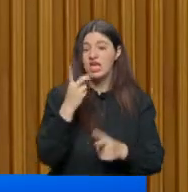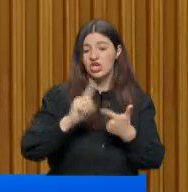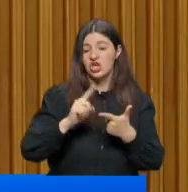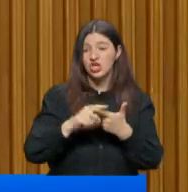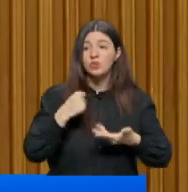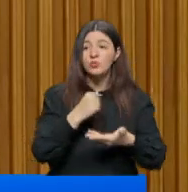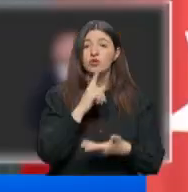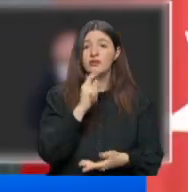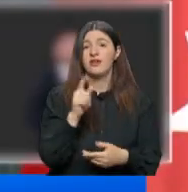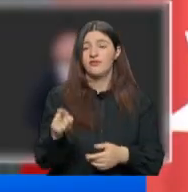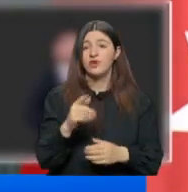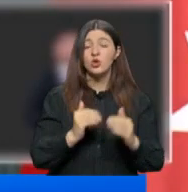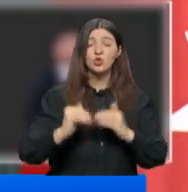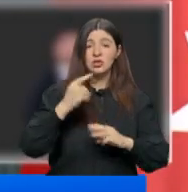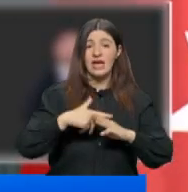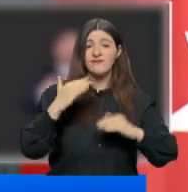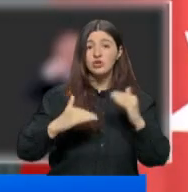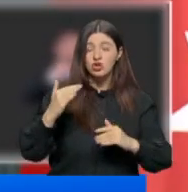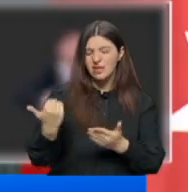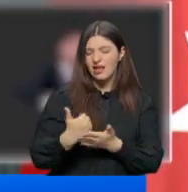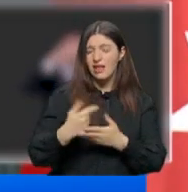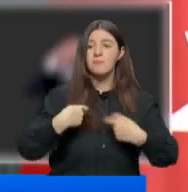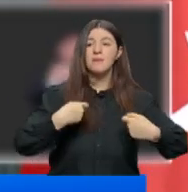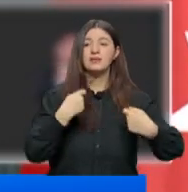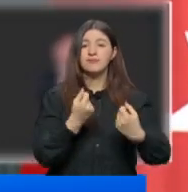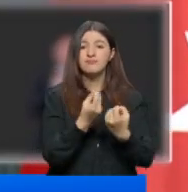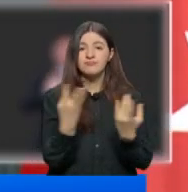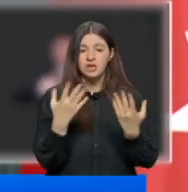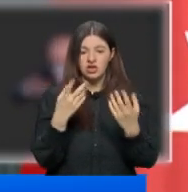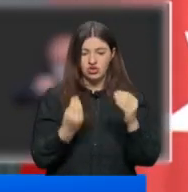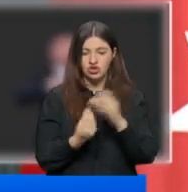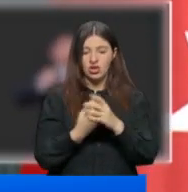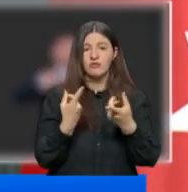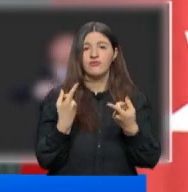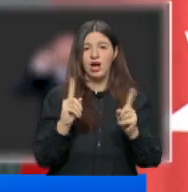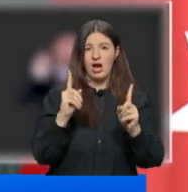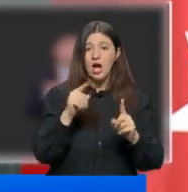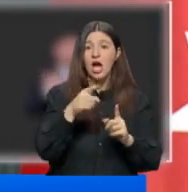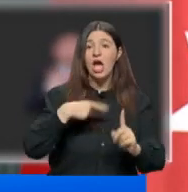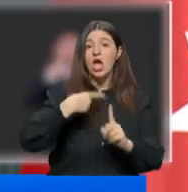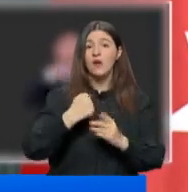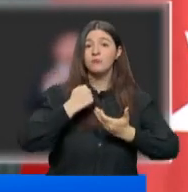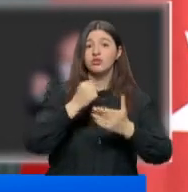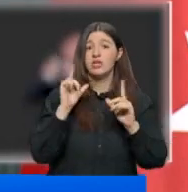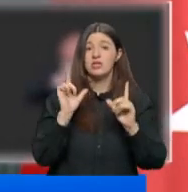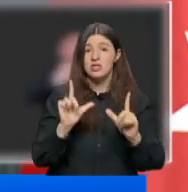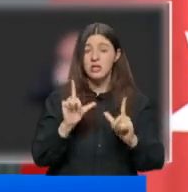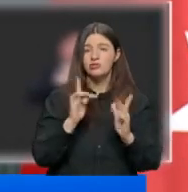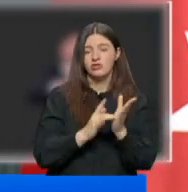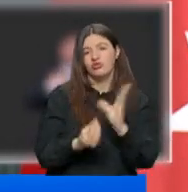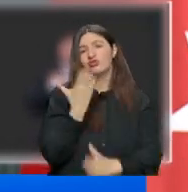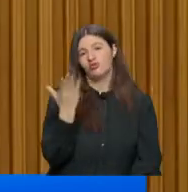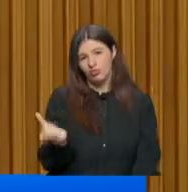bir bütçe teklifidir. Yüksek enflasyonun gelir ve gider rakamlarında yol açtığı değişkenlik ek bütçe ihtiyacını